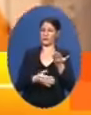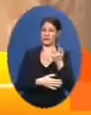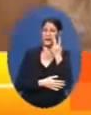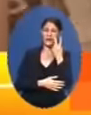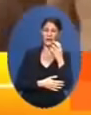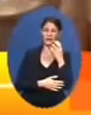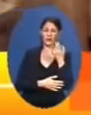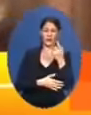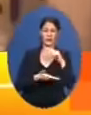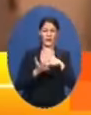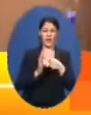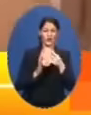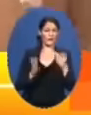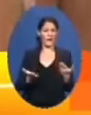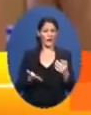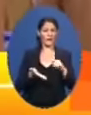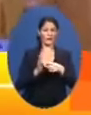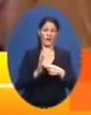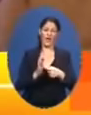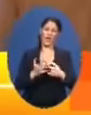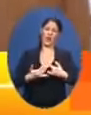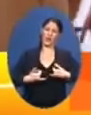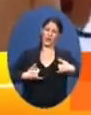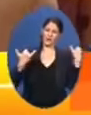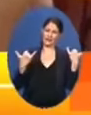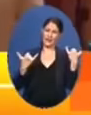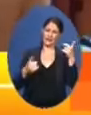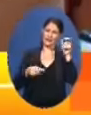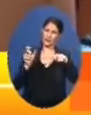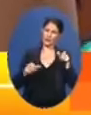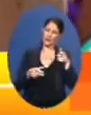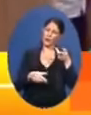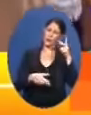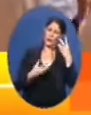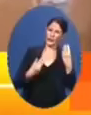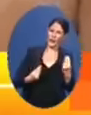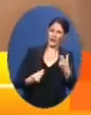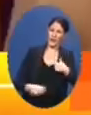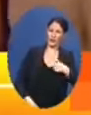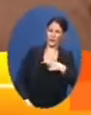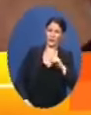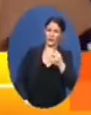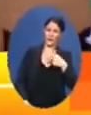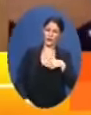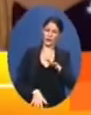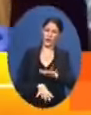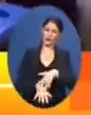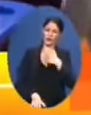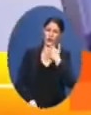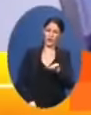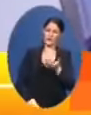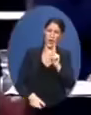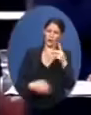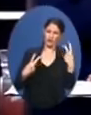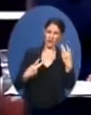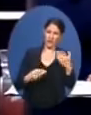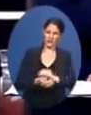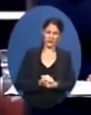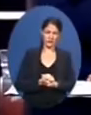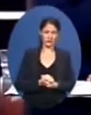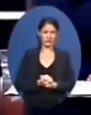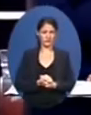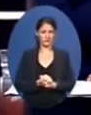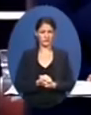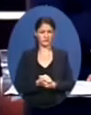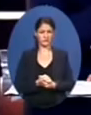לקדם רווחה אנושית, טוב אנושי. אם רוצים למרר לנו, אם בסוף זה ימרר לנו את החיים, אז זה לא שווה. זאת אומרת, צריך לעשות איזון